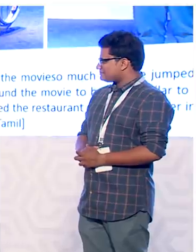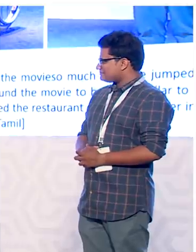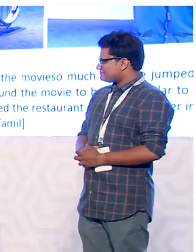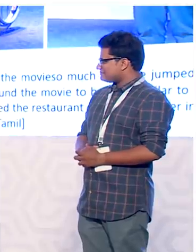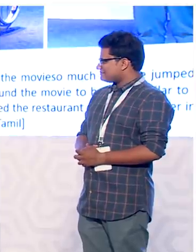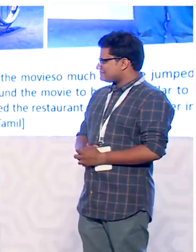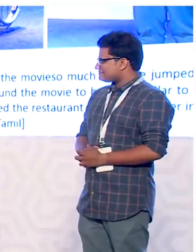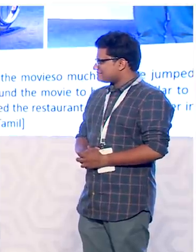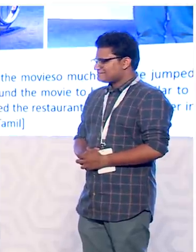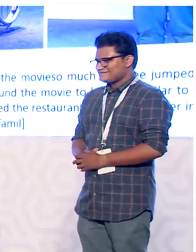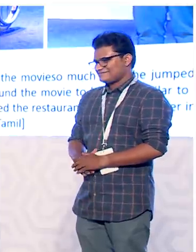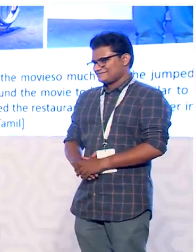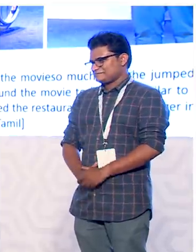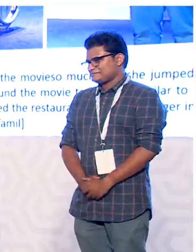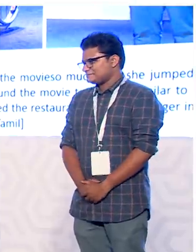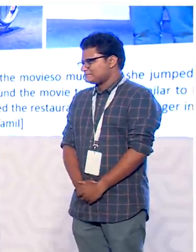மாறிவிட ஆசை